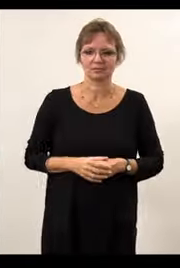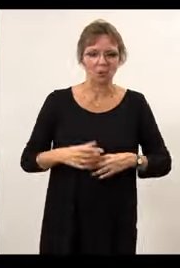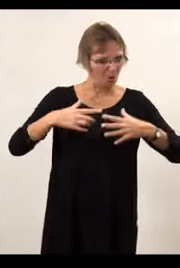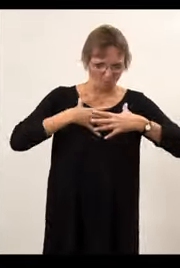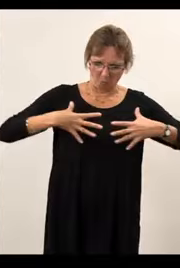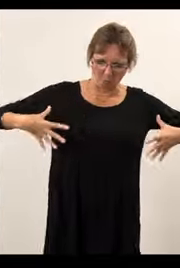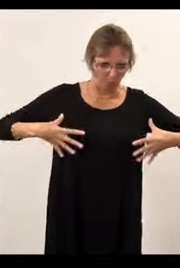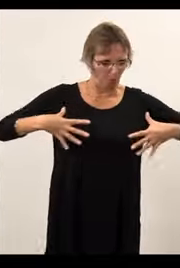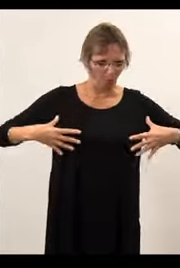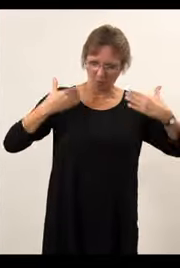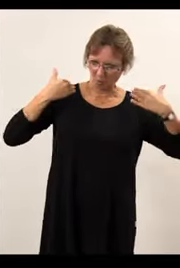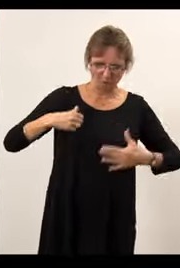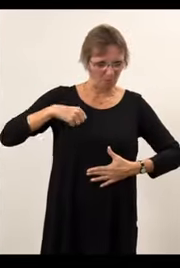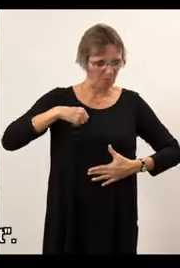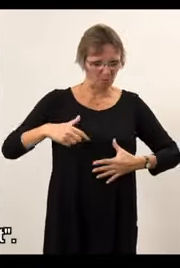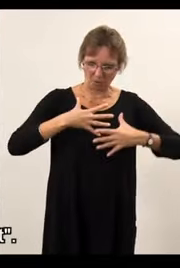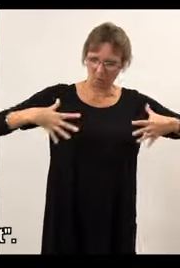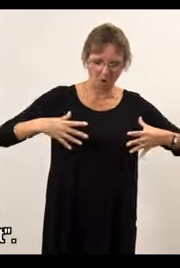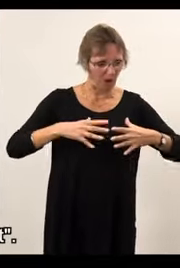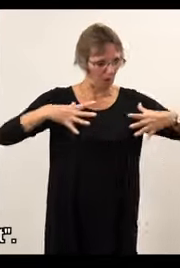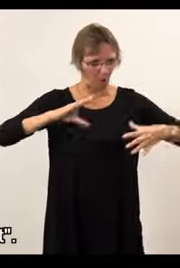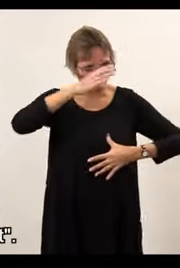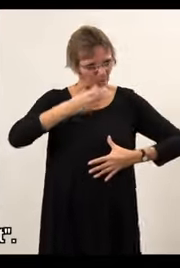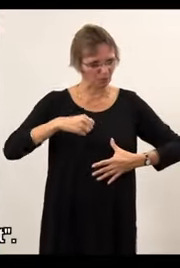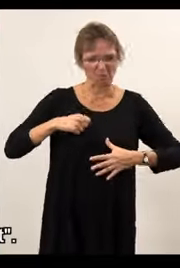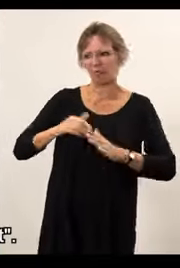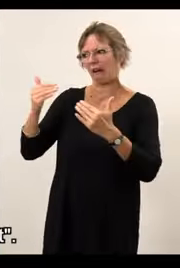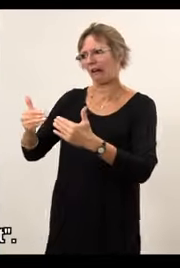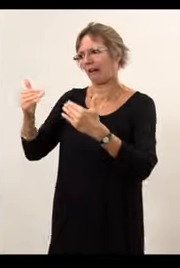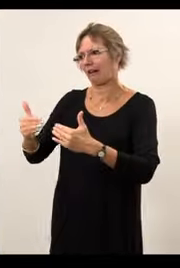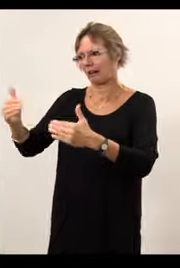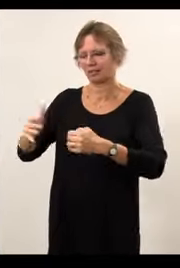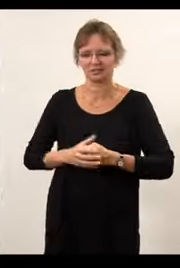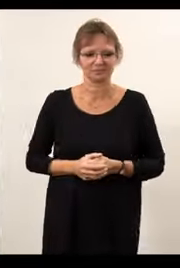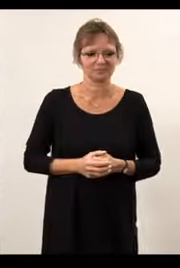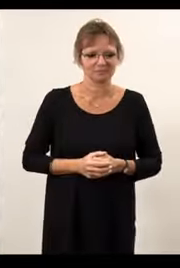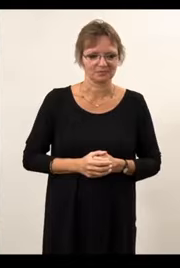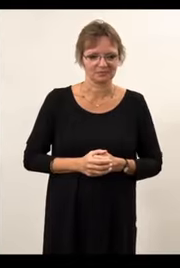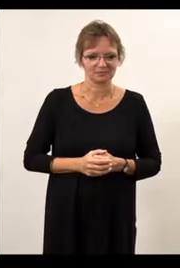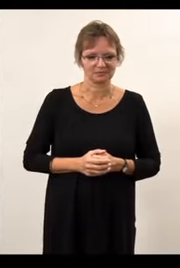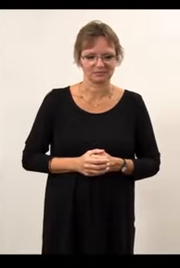Je suis très gros, je suis très méchant, je suis un gros éléphant méchant. Ça va, oui.